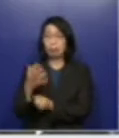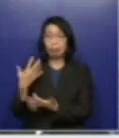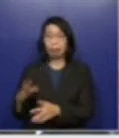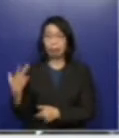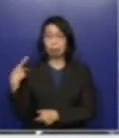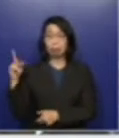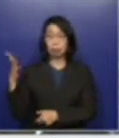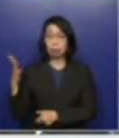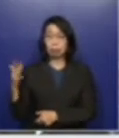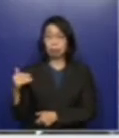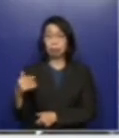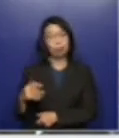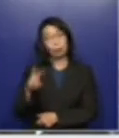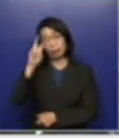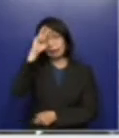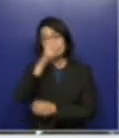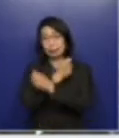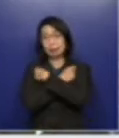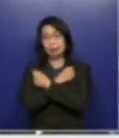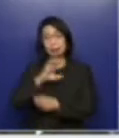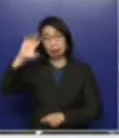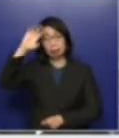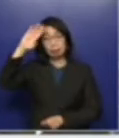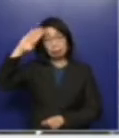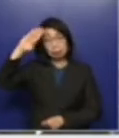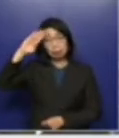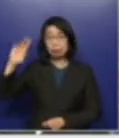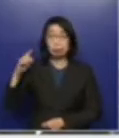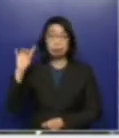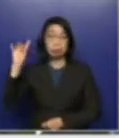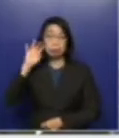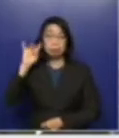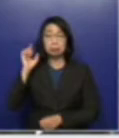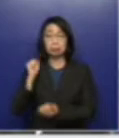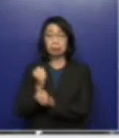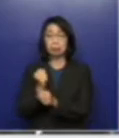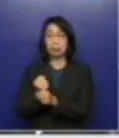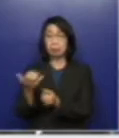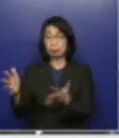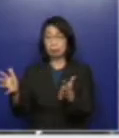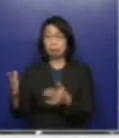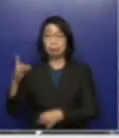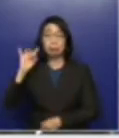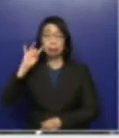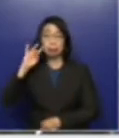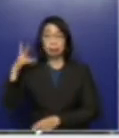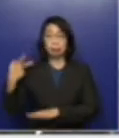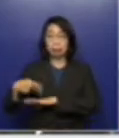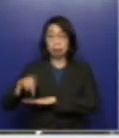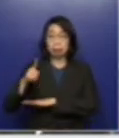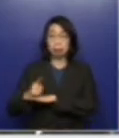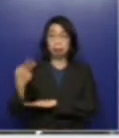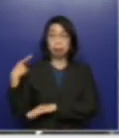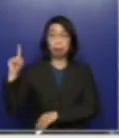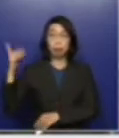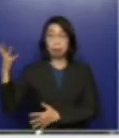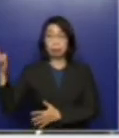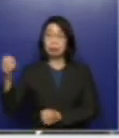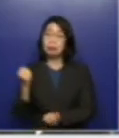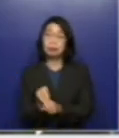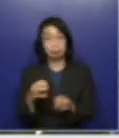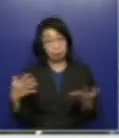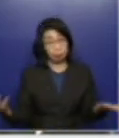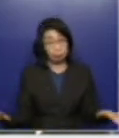มีประโยชน์อะไรฮะถ้ามีประโยชน์ถ้าครม.มารัฐมนตรีมาวันนี้มาชี้แจงกับผมด้วยก็ได้ในยติ